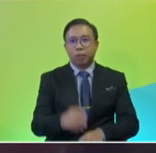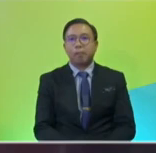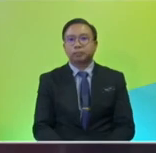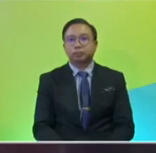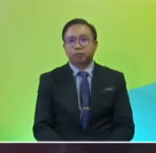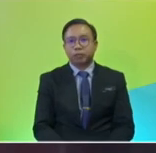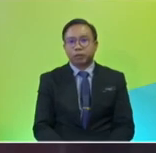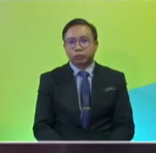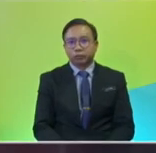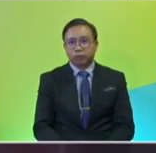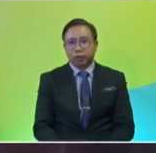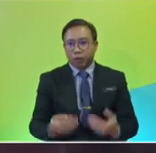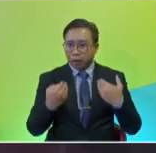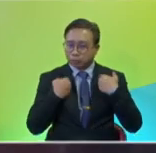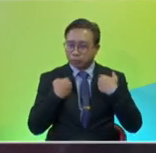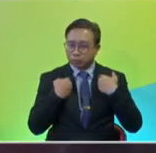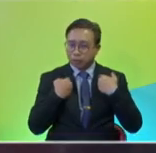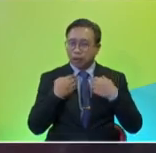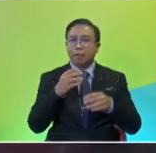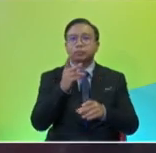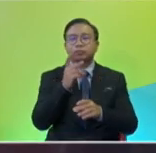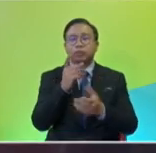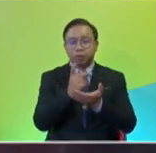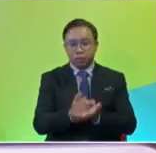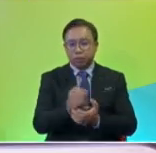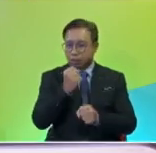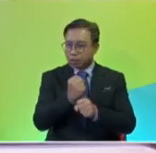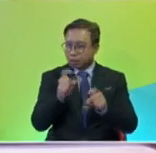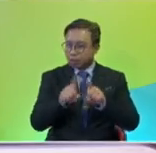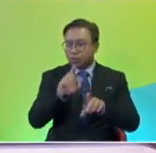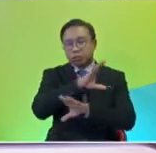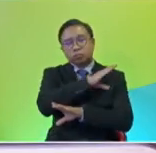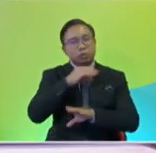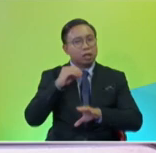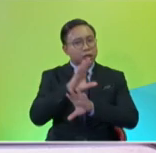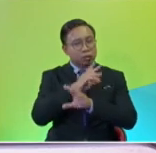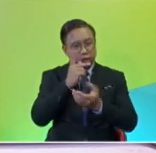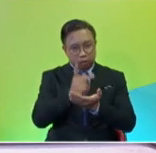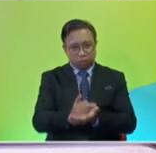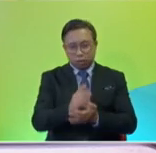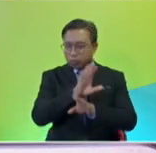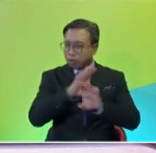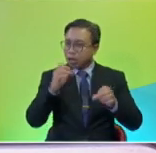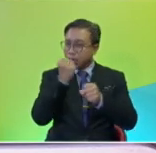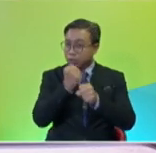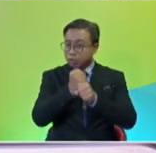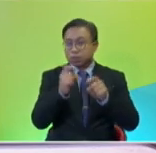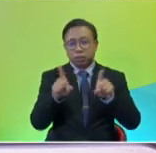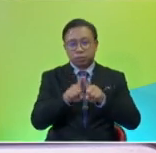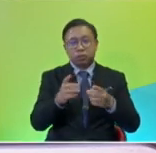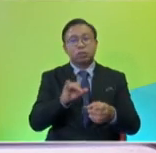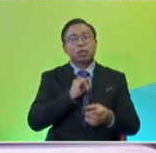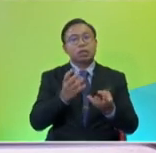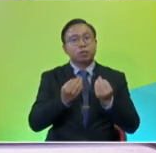kategorinya ada kesan bekerjasama dan kesan tidak bekerjasama. Saya ingin tanya murid-murid